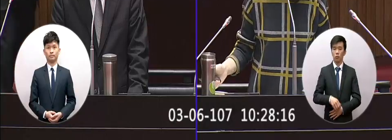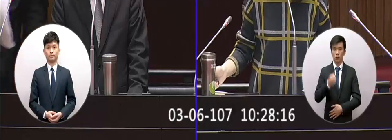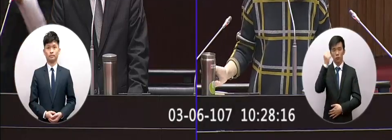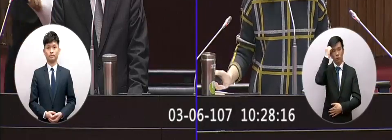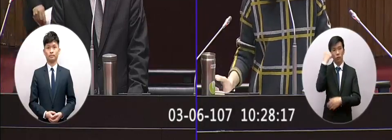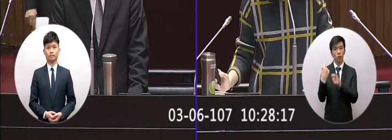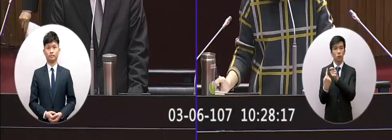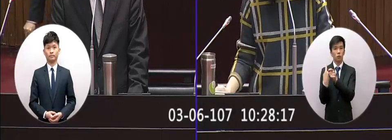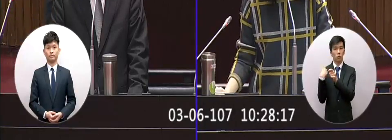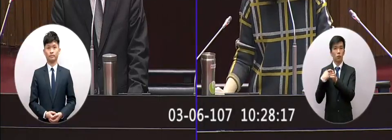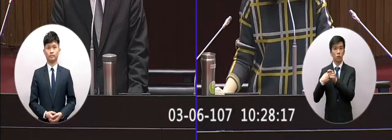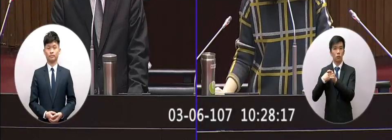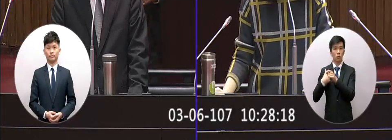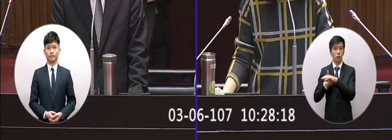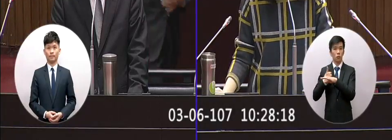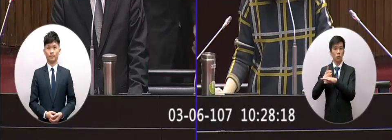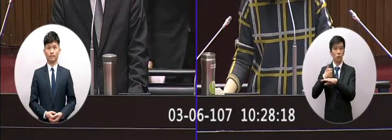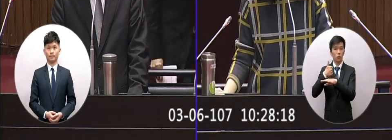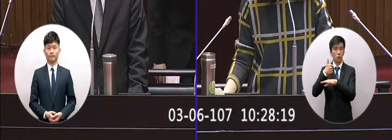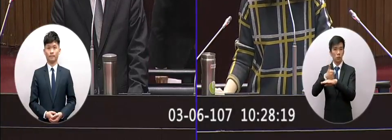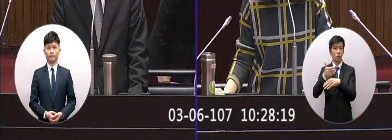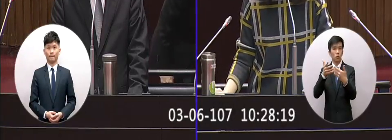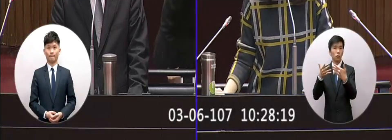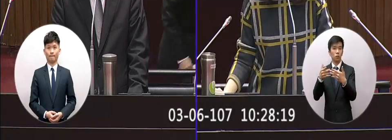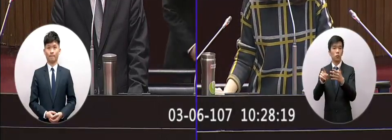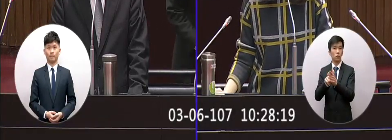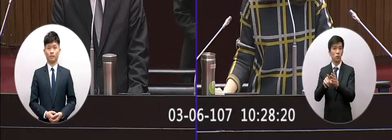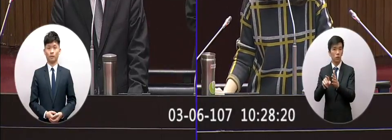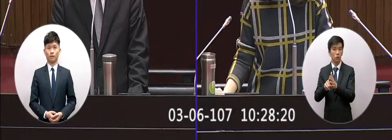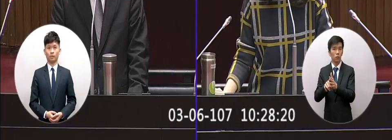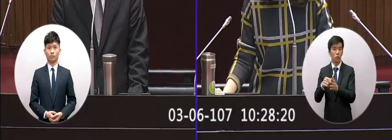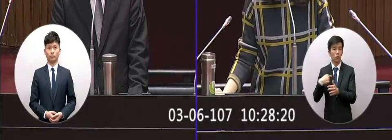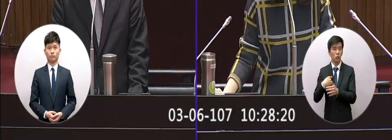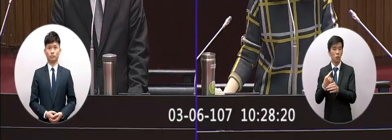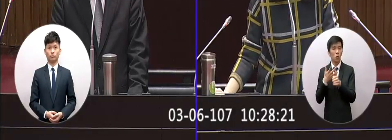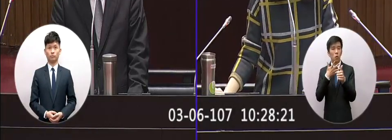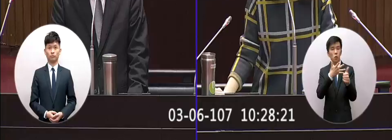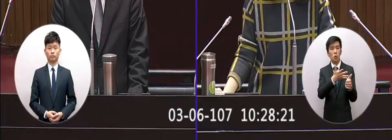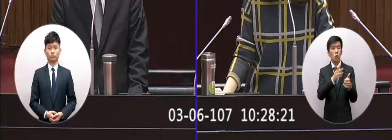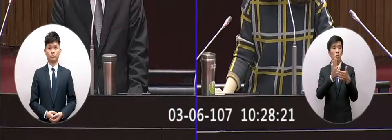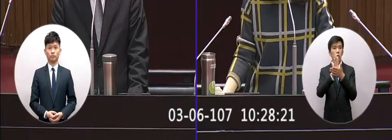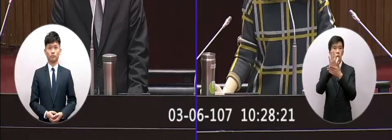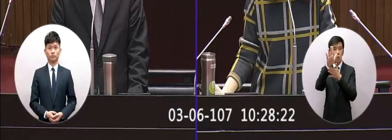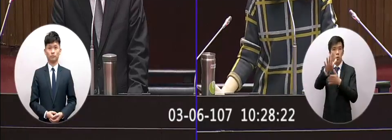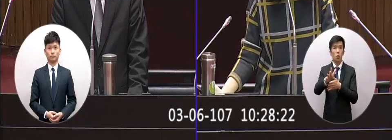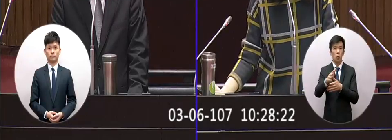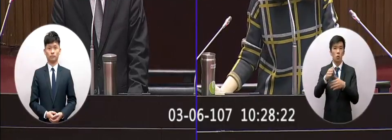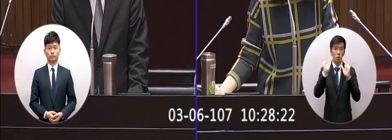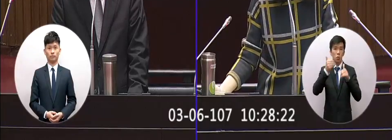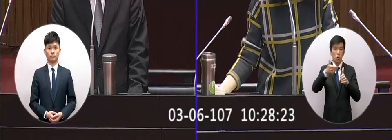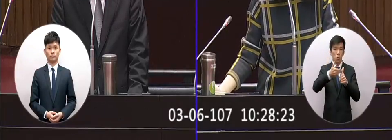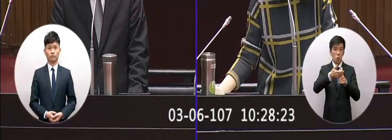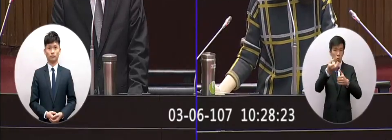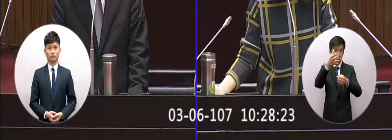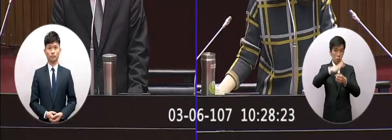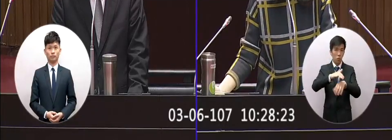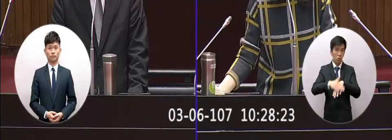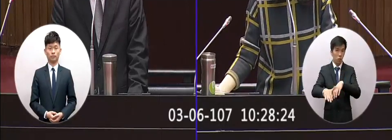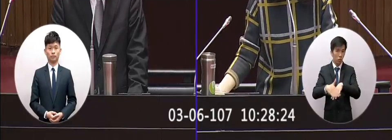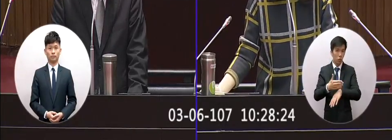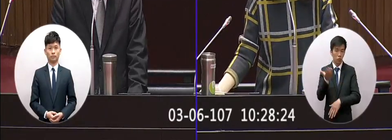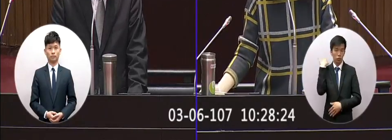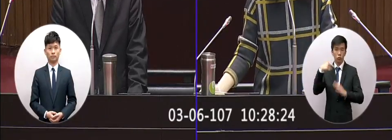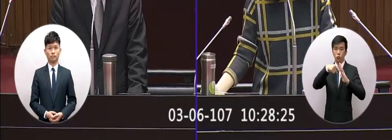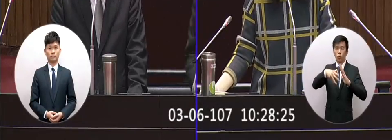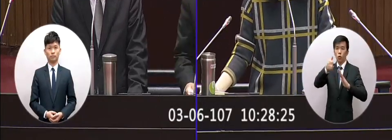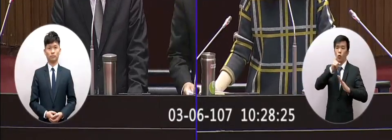时候，我有问到说未来是不是会发放育儿津贴啦，那院长那时候给我的一个回应是没有这个规